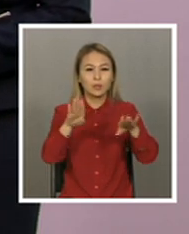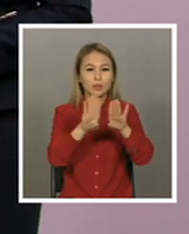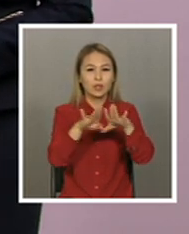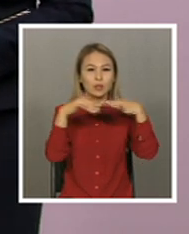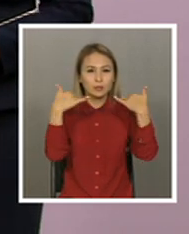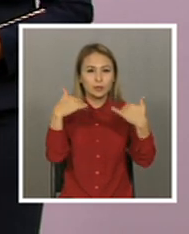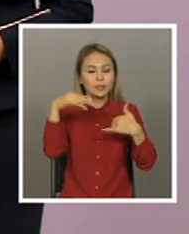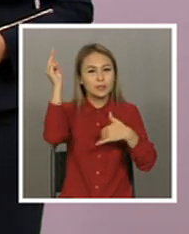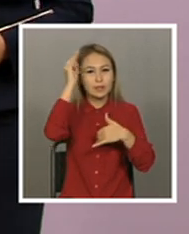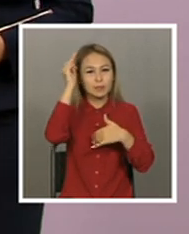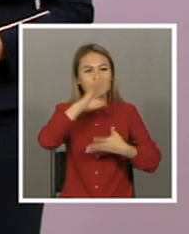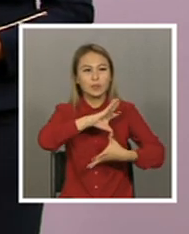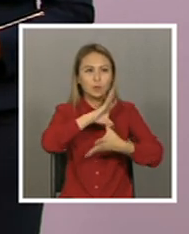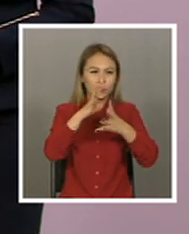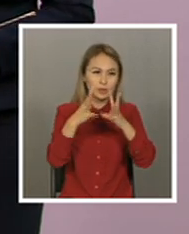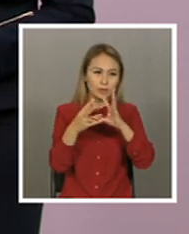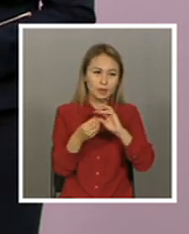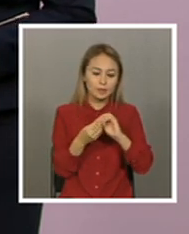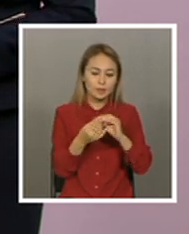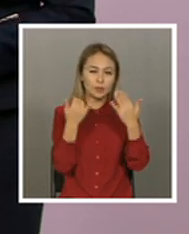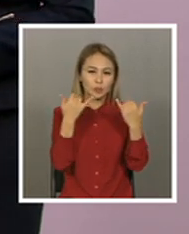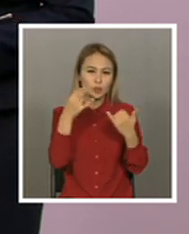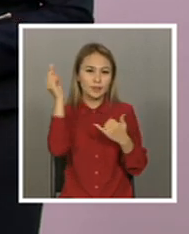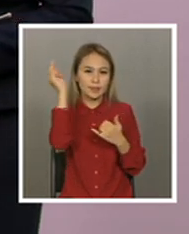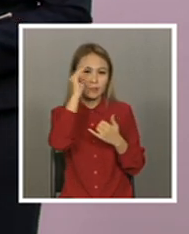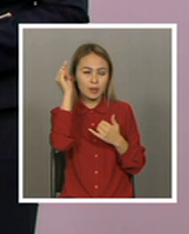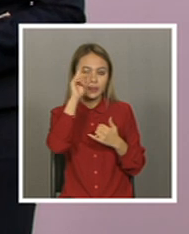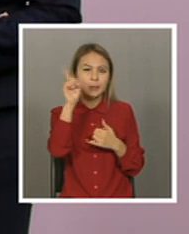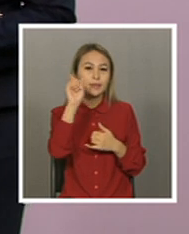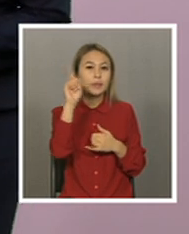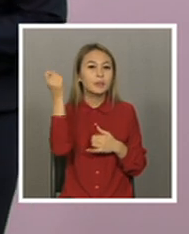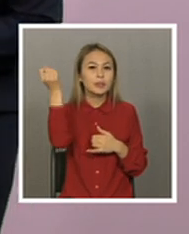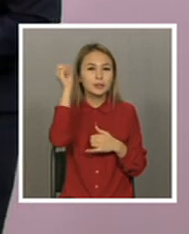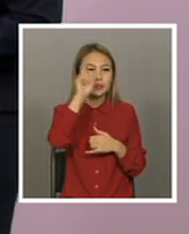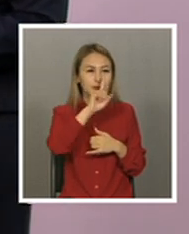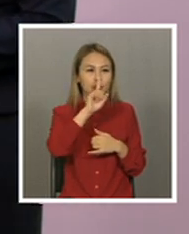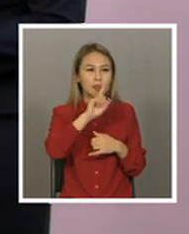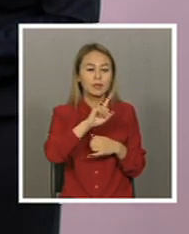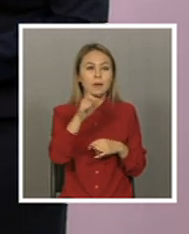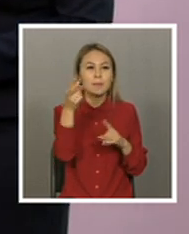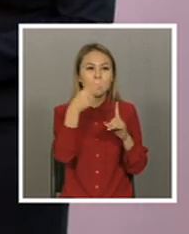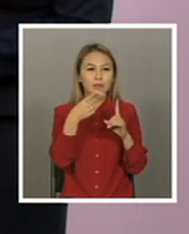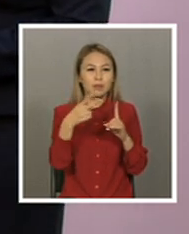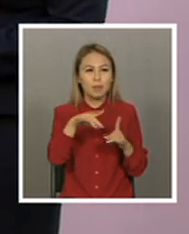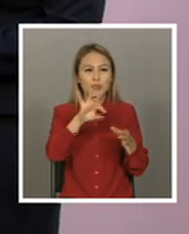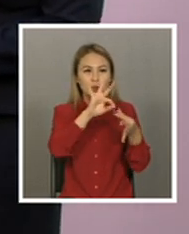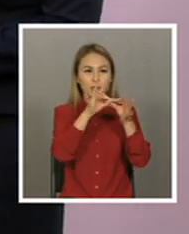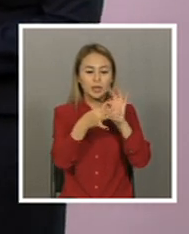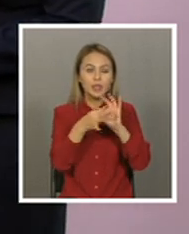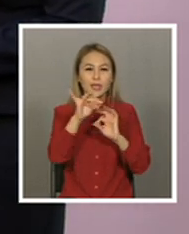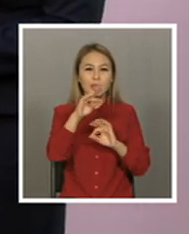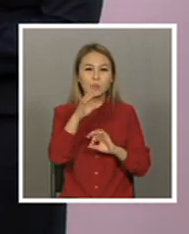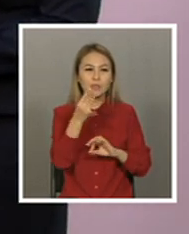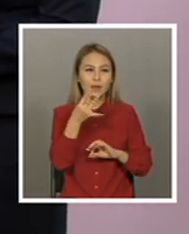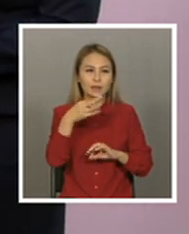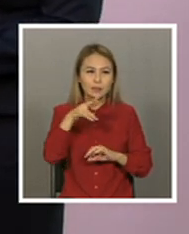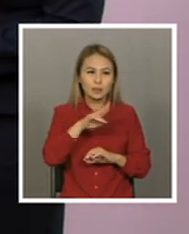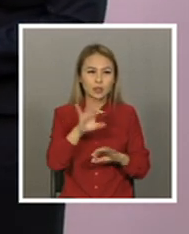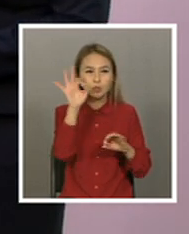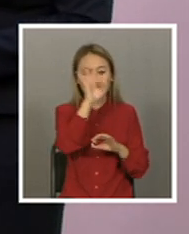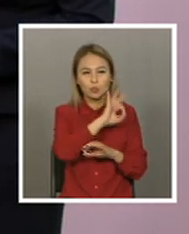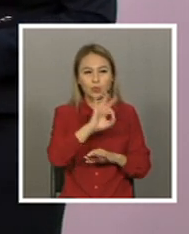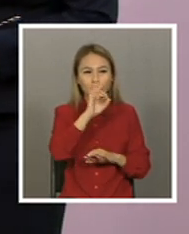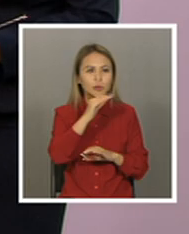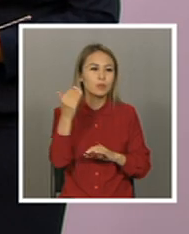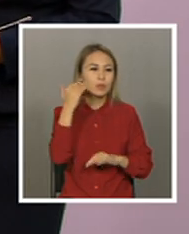сабағымызды қорытындылаймыз. Бүгінгі сабақта не білдіңдер? Мәтіннің мазмұнына, оның